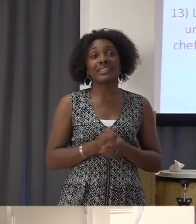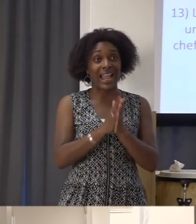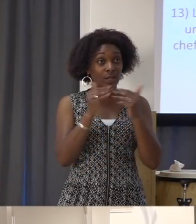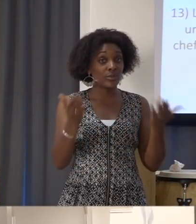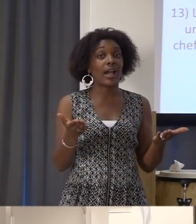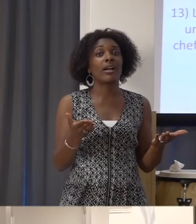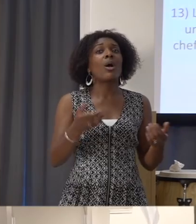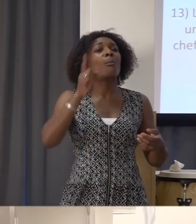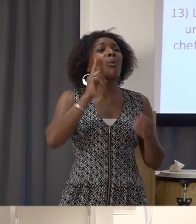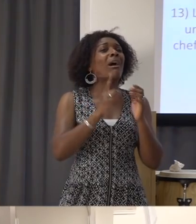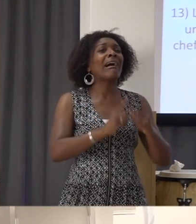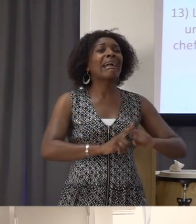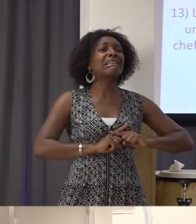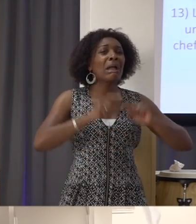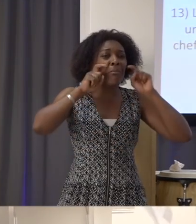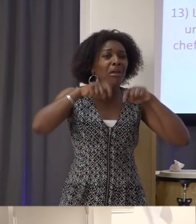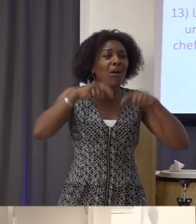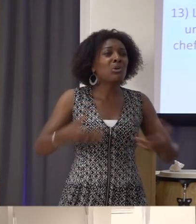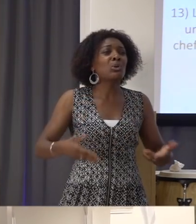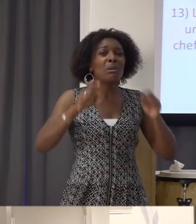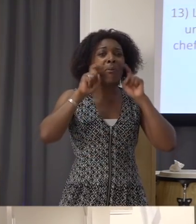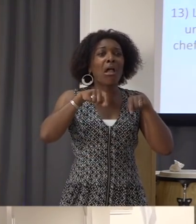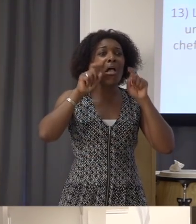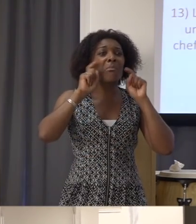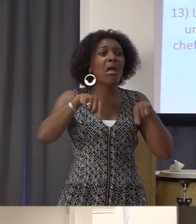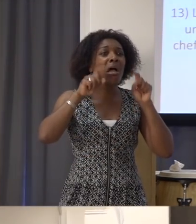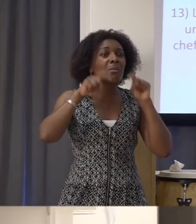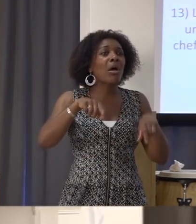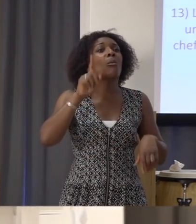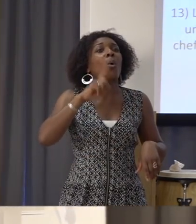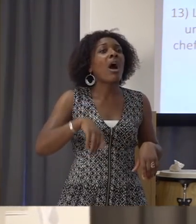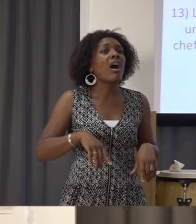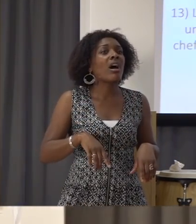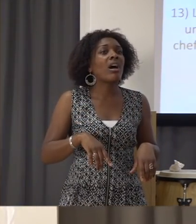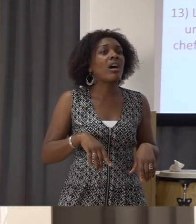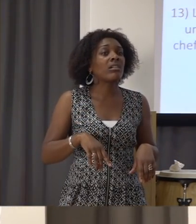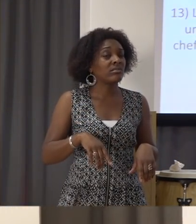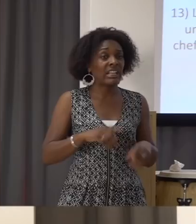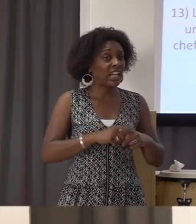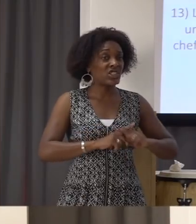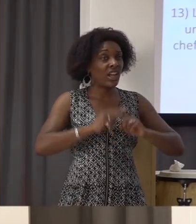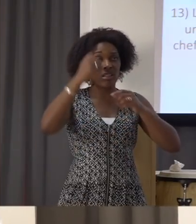Pourquoi les chrétiens pleurent aujourd'hui? Parce que ils n'ont pas la vision de Dieu.